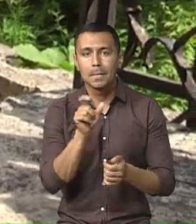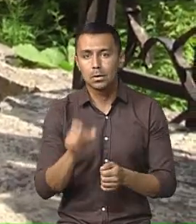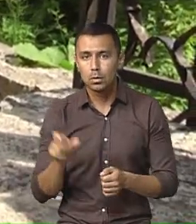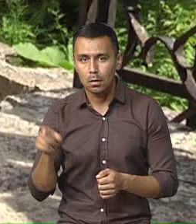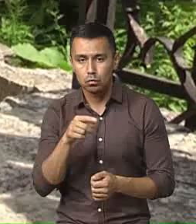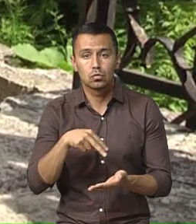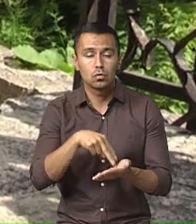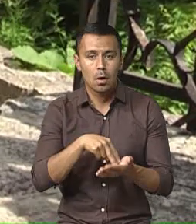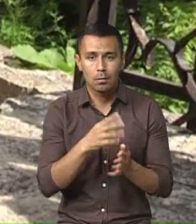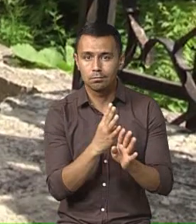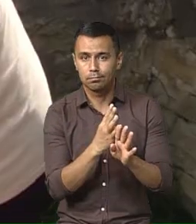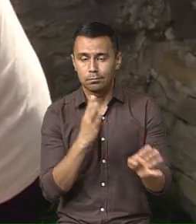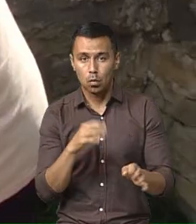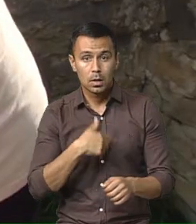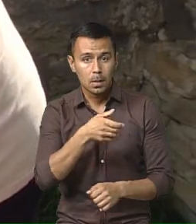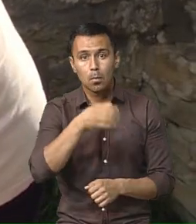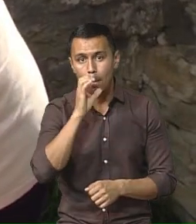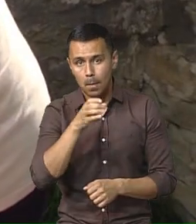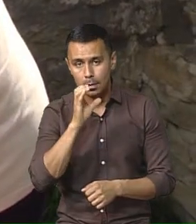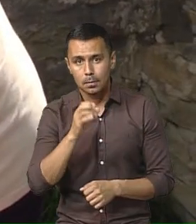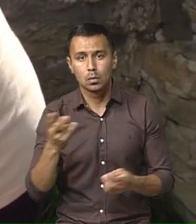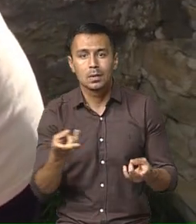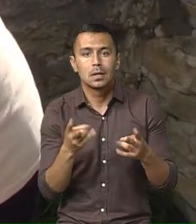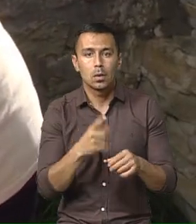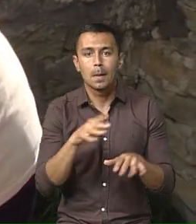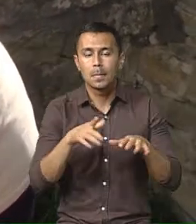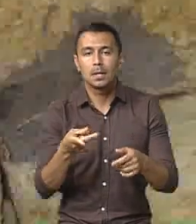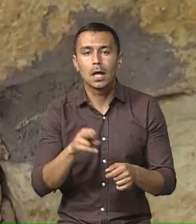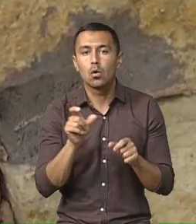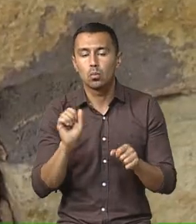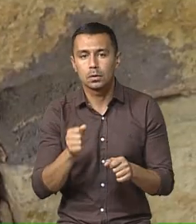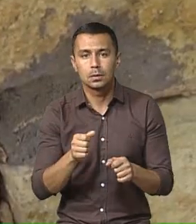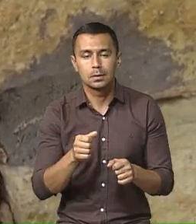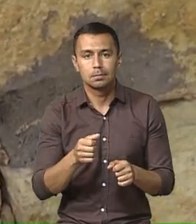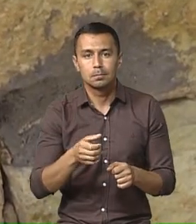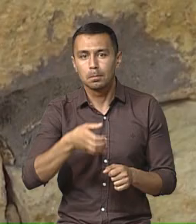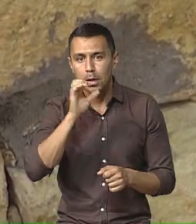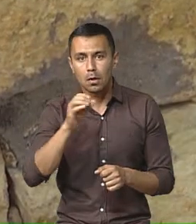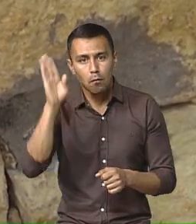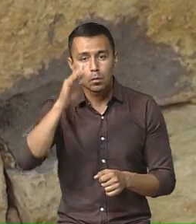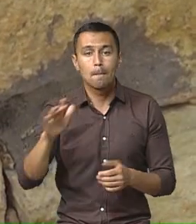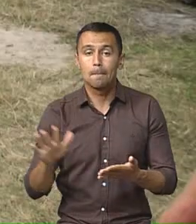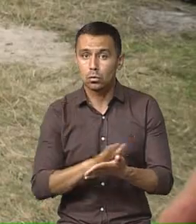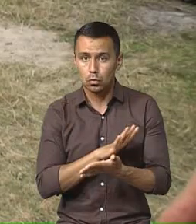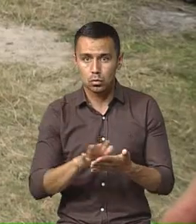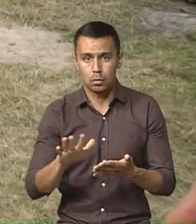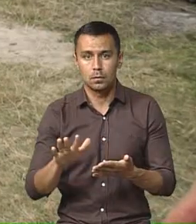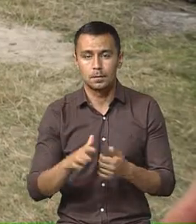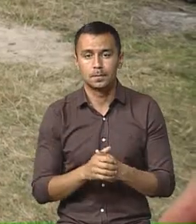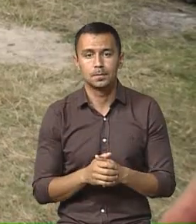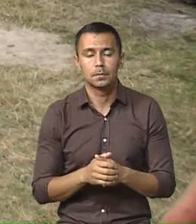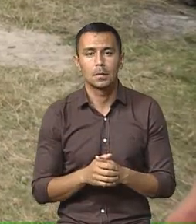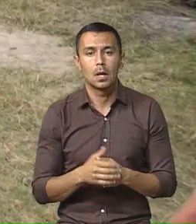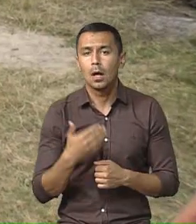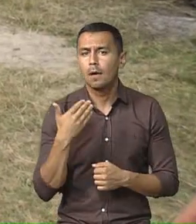тут стоять, хочуть її попити. Необхідно залишити хоча б одне місце, де люди можуть набирати лікувальну воду безкоштовно, каже відпочивальниця Ганна.